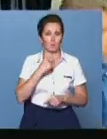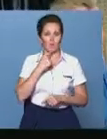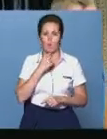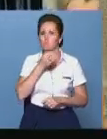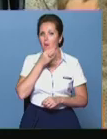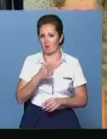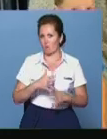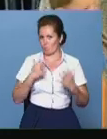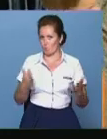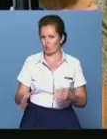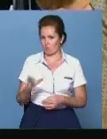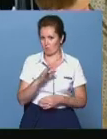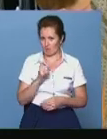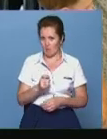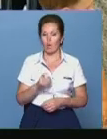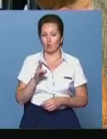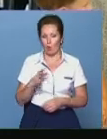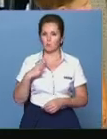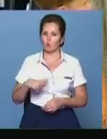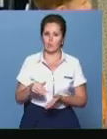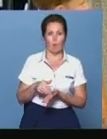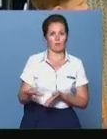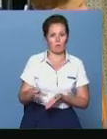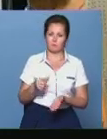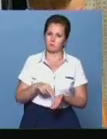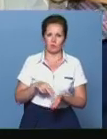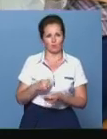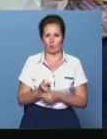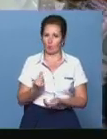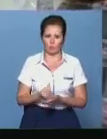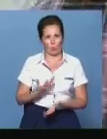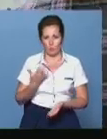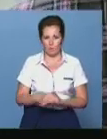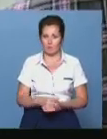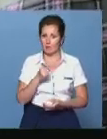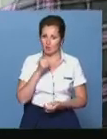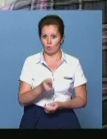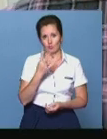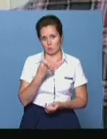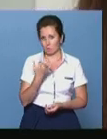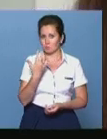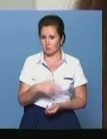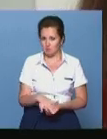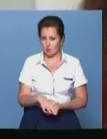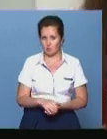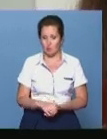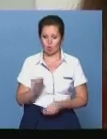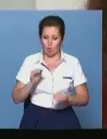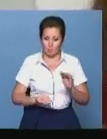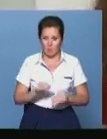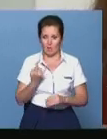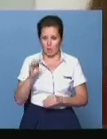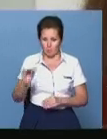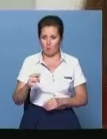понравился больше остальных, но от него пришлось отказаться. Цена кусается. 1450. Собрать ребенка в первый